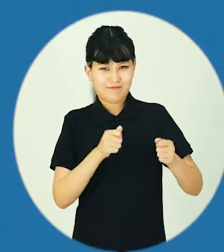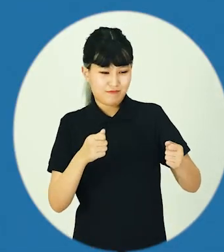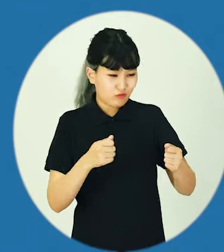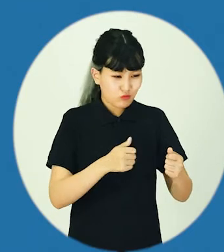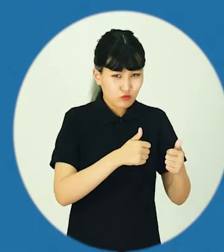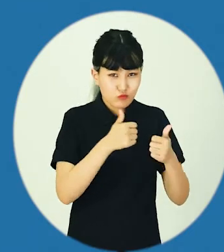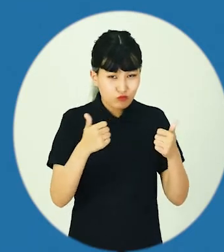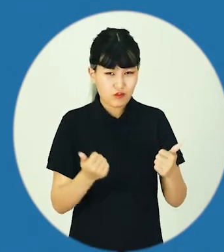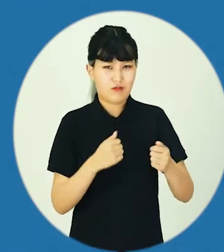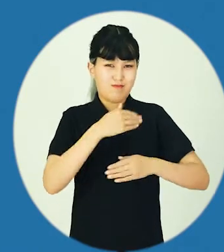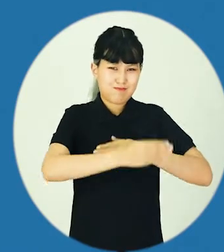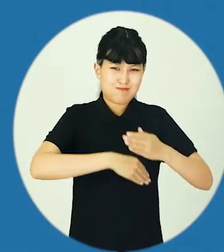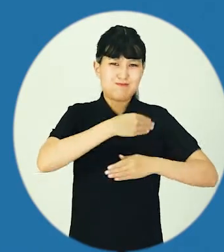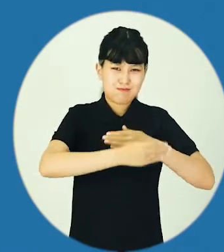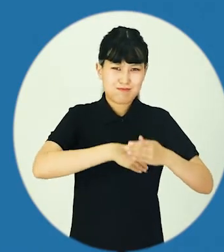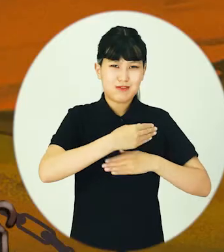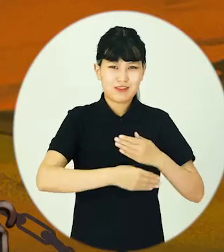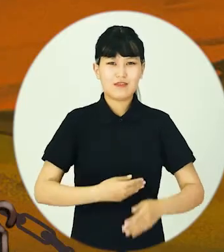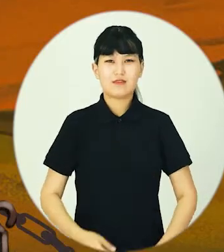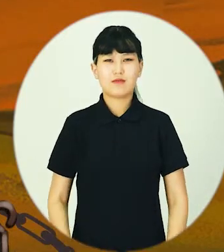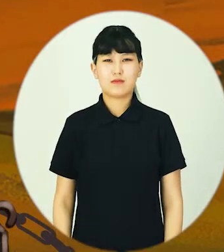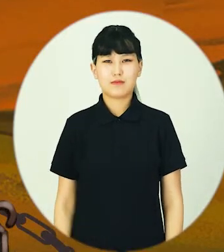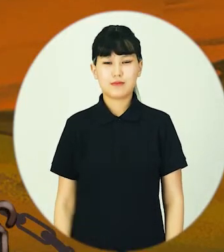Ингээд, ингээд, ингээд бачи.